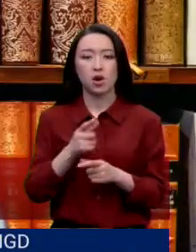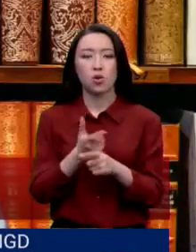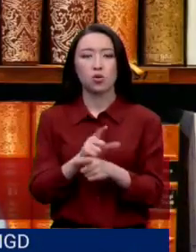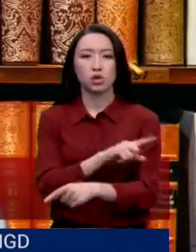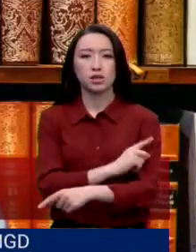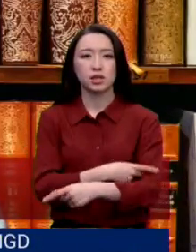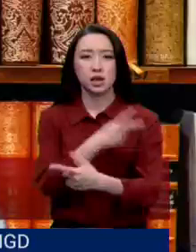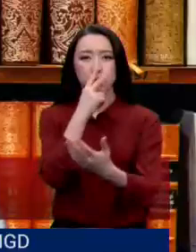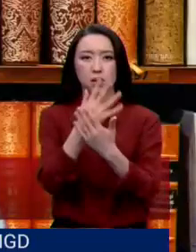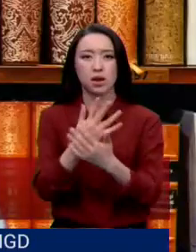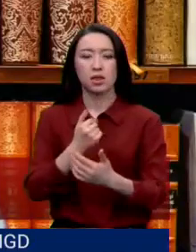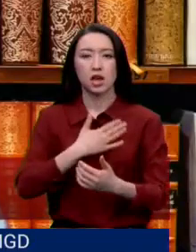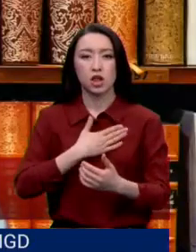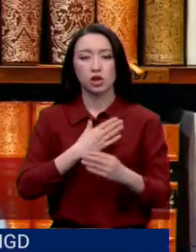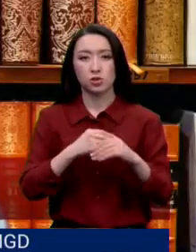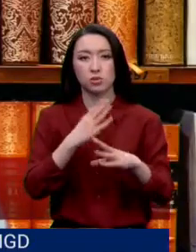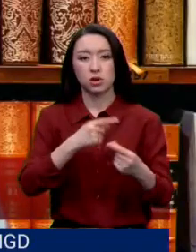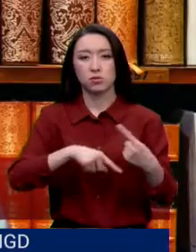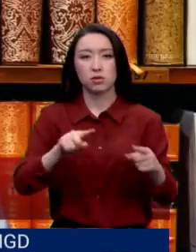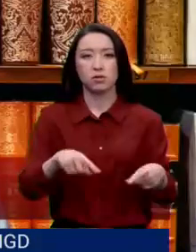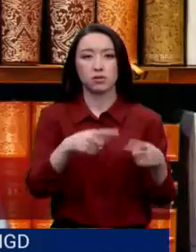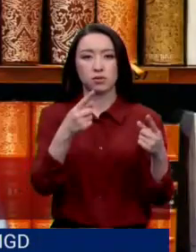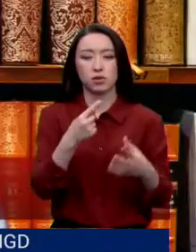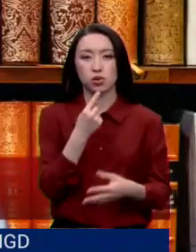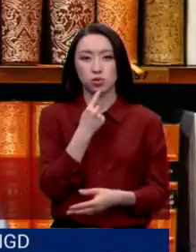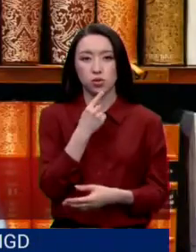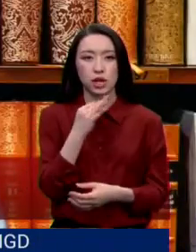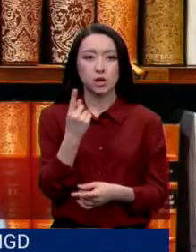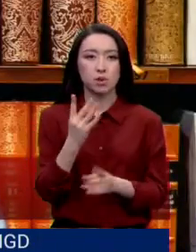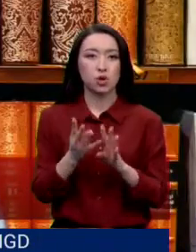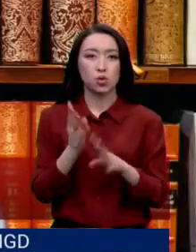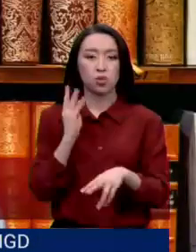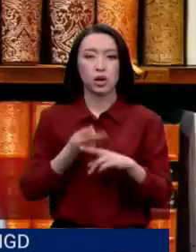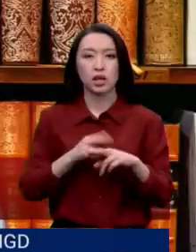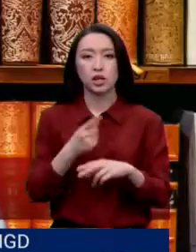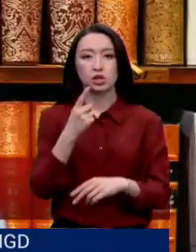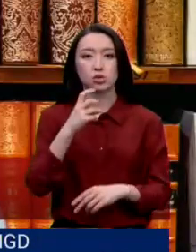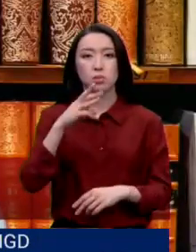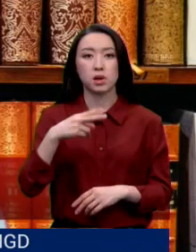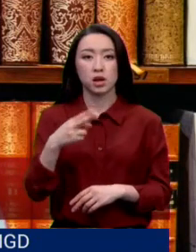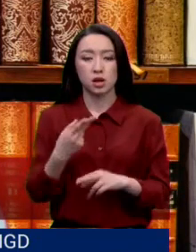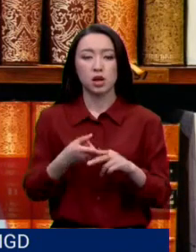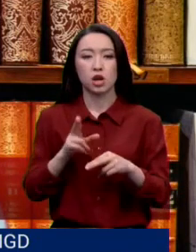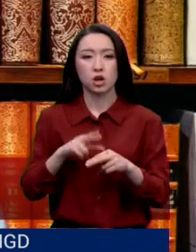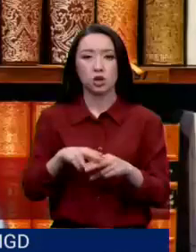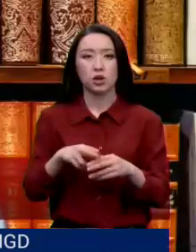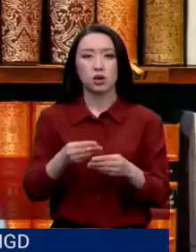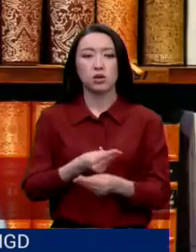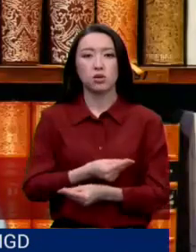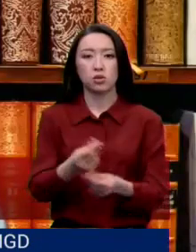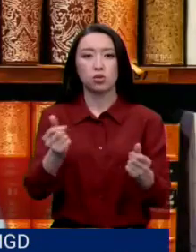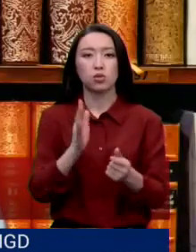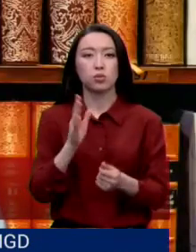сильно отразится на нашем авторынке. Вот. И в первую очередь эти 100 миллиардов, они уйдут, конечно, тому самому